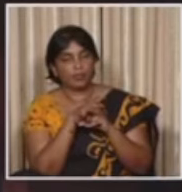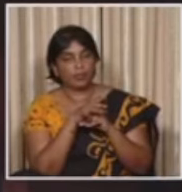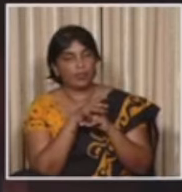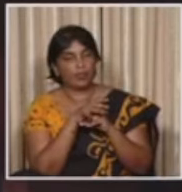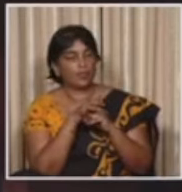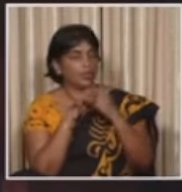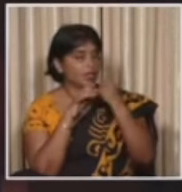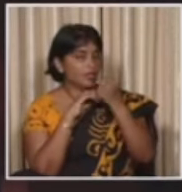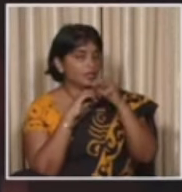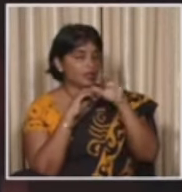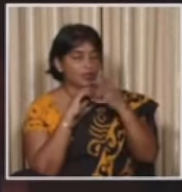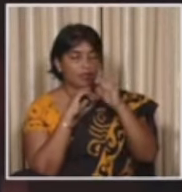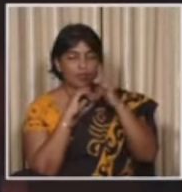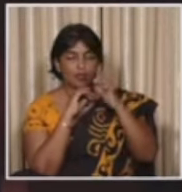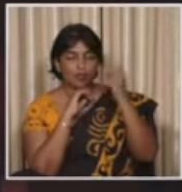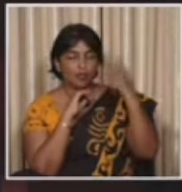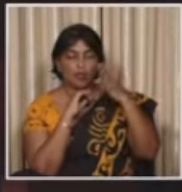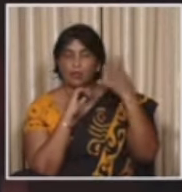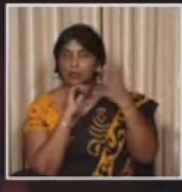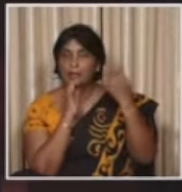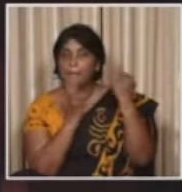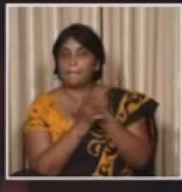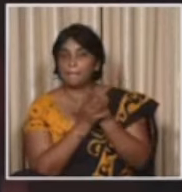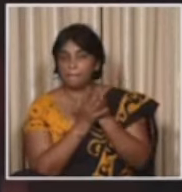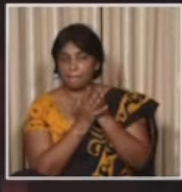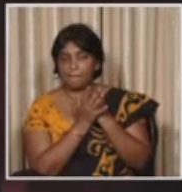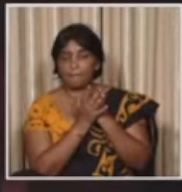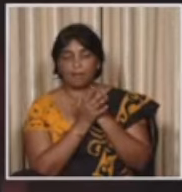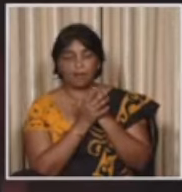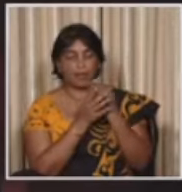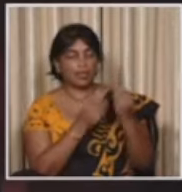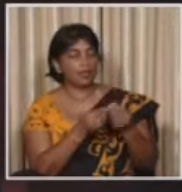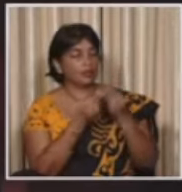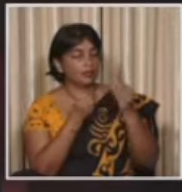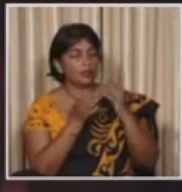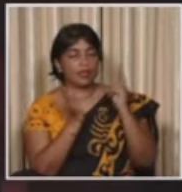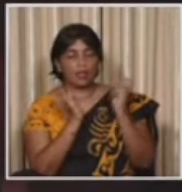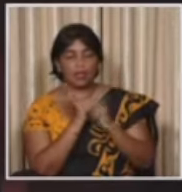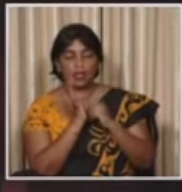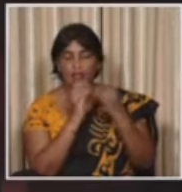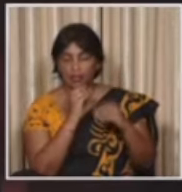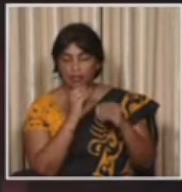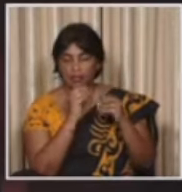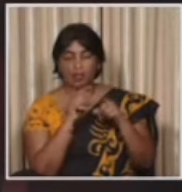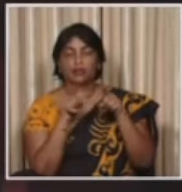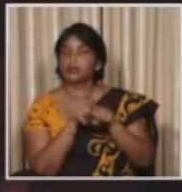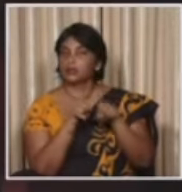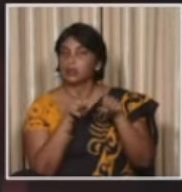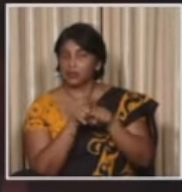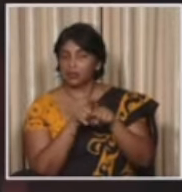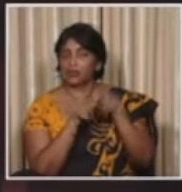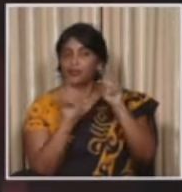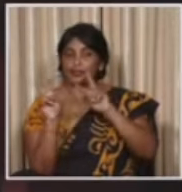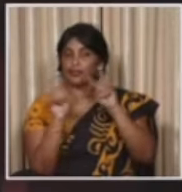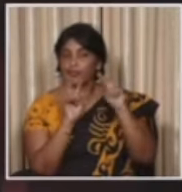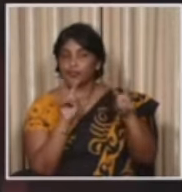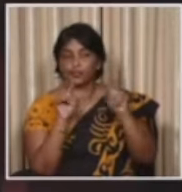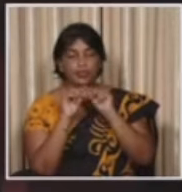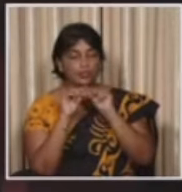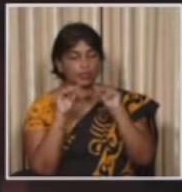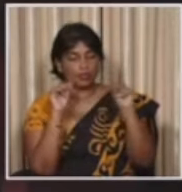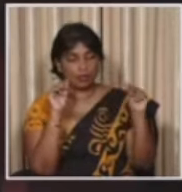සංශෝධනය 1990 අංක 4 දරන බැංකු මගින් ප්‍රධානය කරන ලද ණය අයකර ගැනීමේ පනතේ 22 වගන්තිය